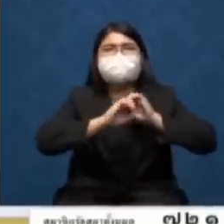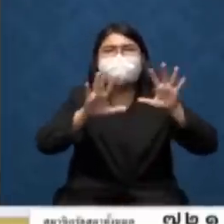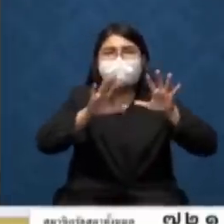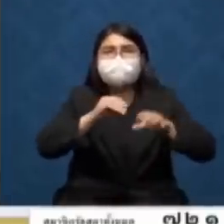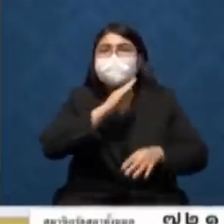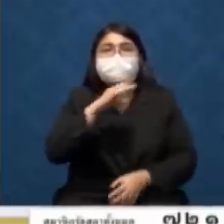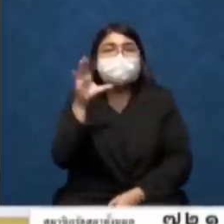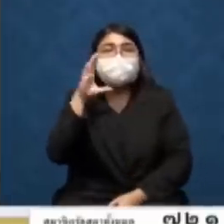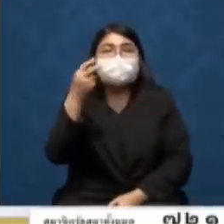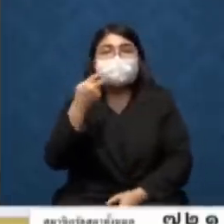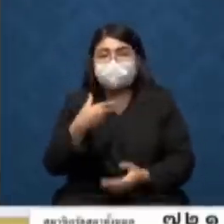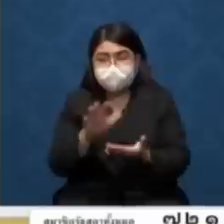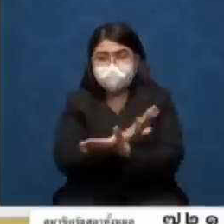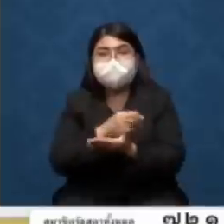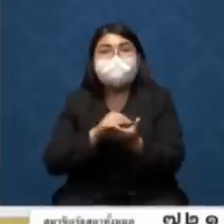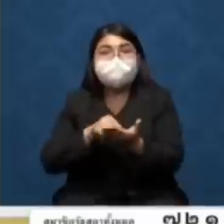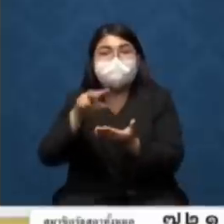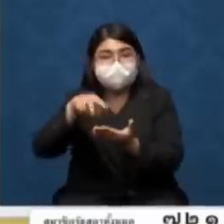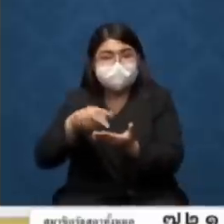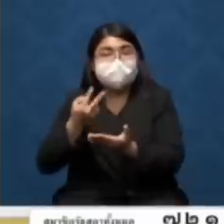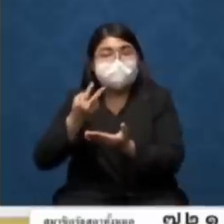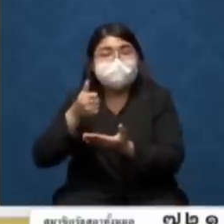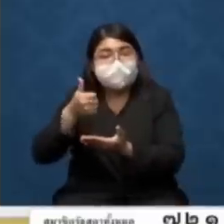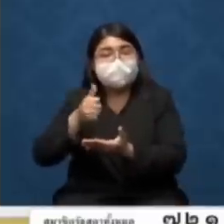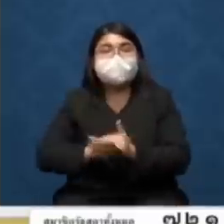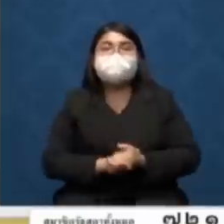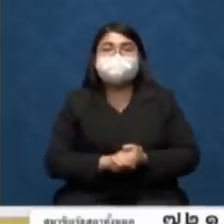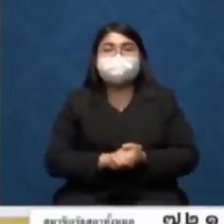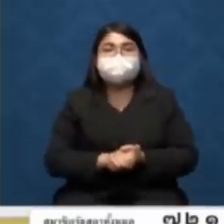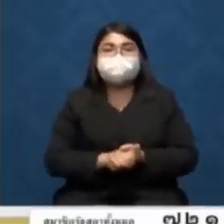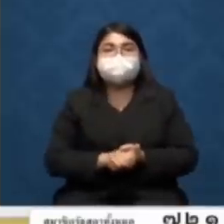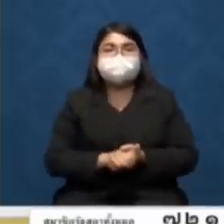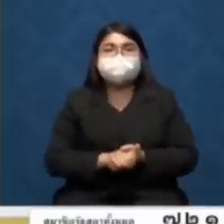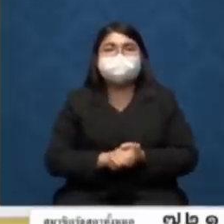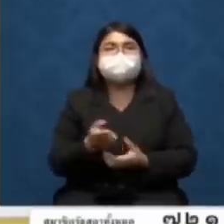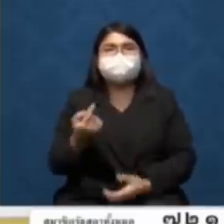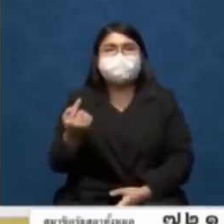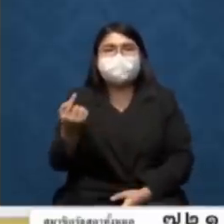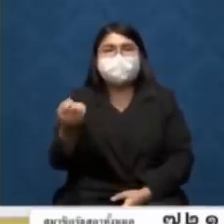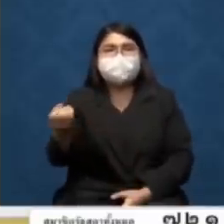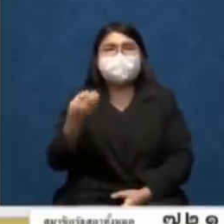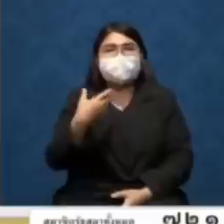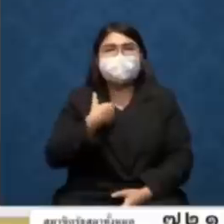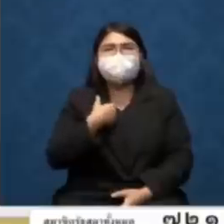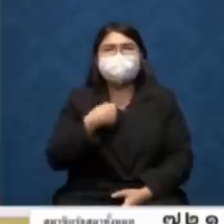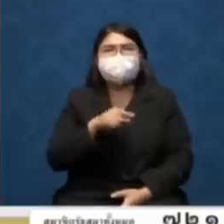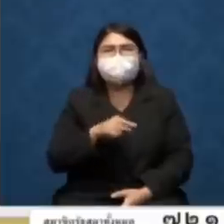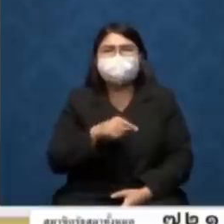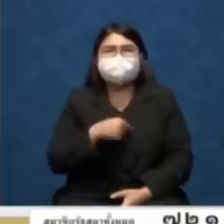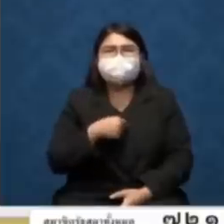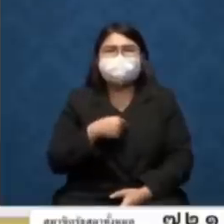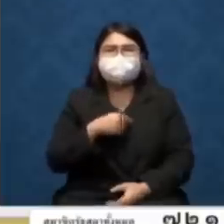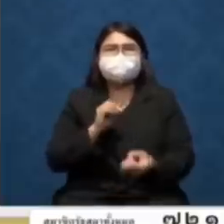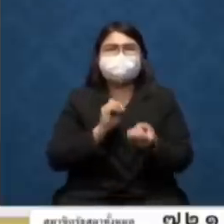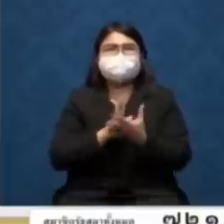แล้ ถไม่เชื่อผมดเอกสารเอาก็ได้ทีนี้ครับ ส่ททานพูดแบบนี้ ไไกัผมไมเดดรอนเห พผมstock็ผู้ชจแงแต